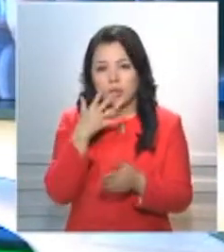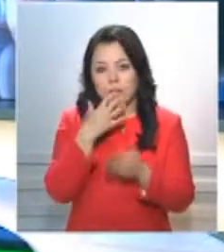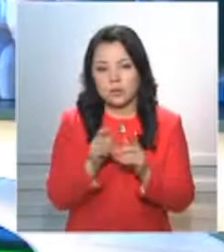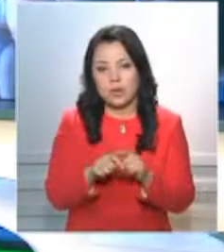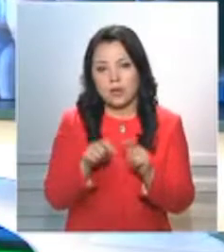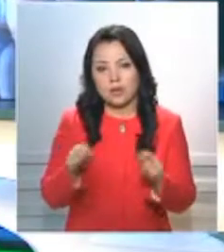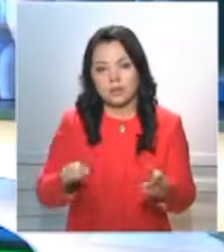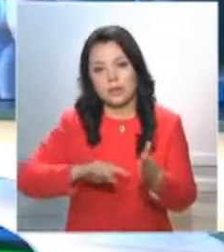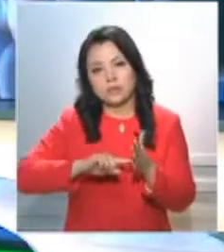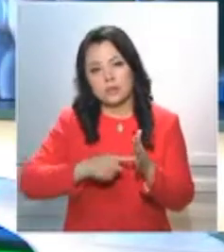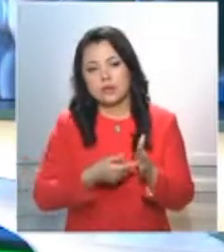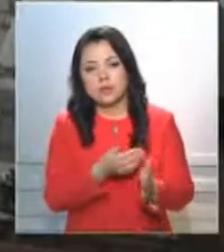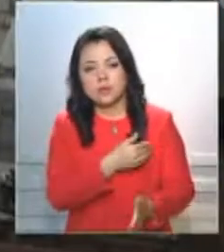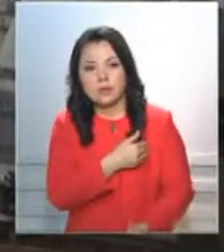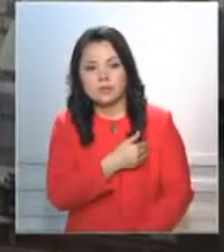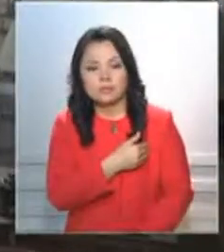отыр.